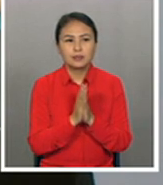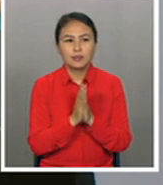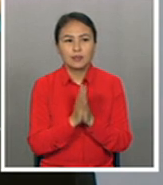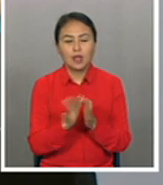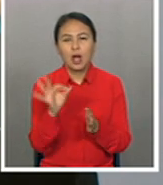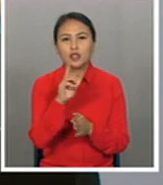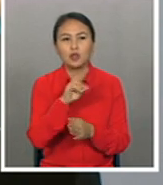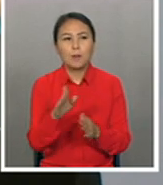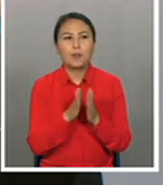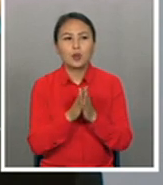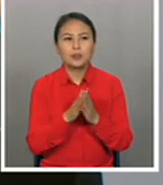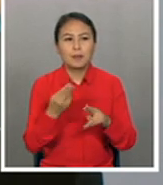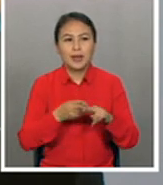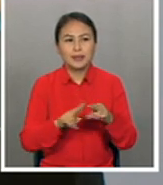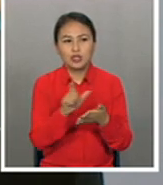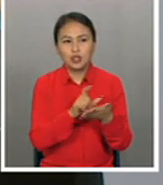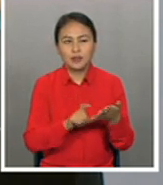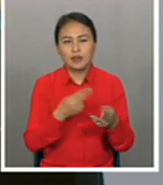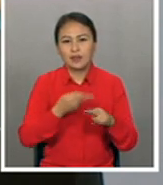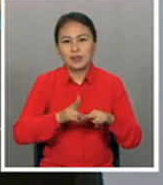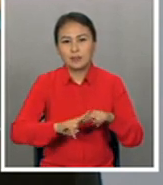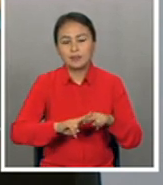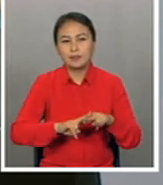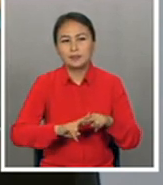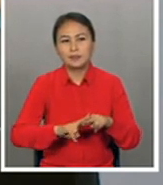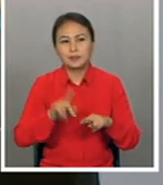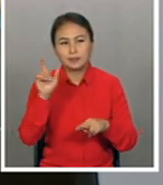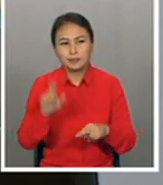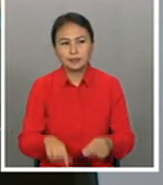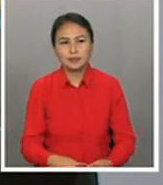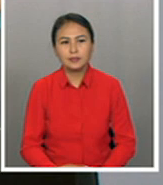о чем просит поэт в этом стихотворении?